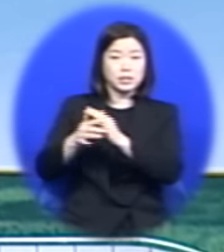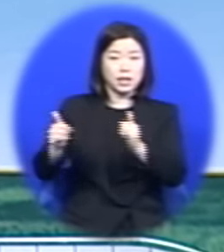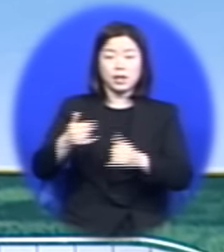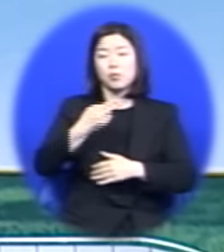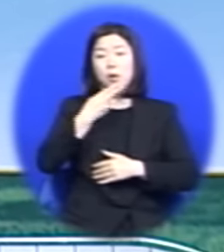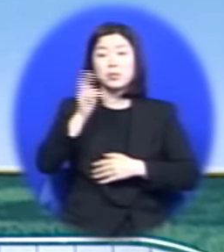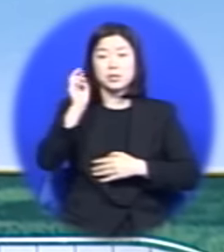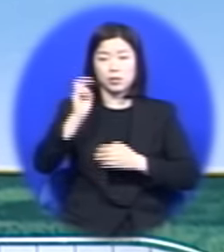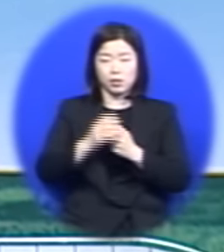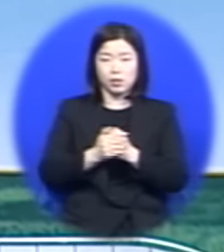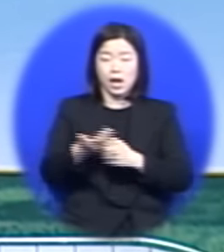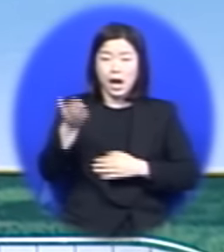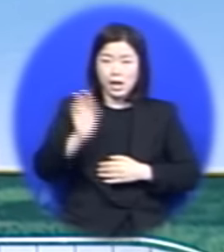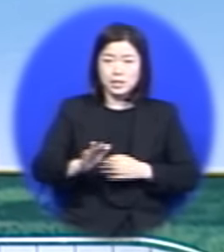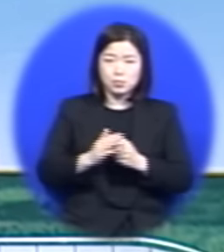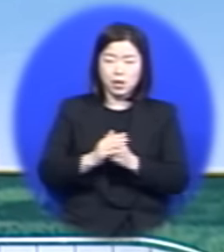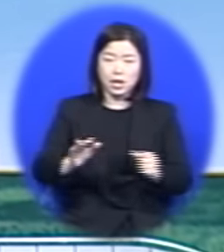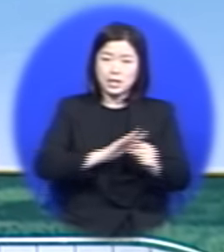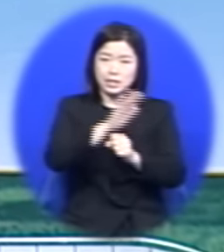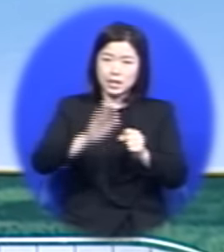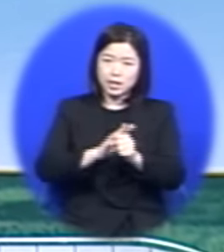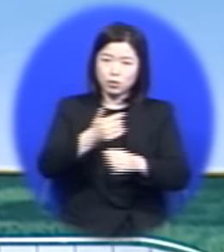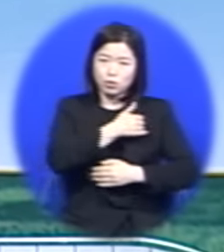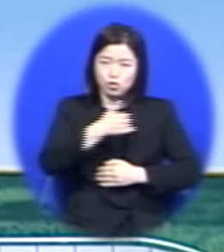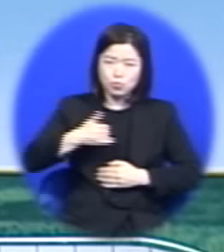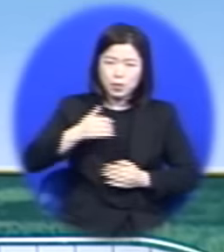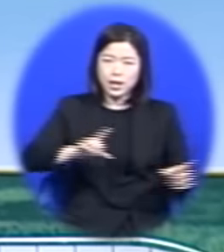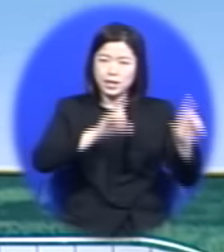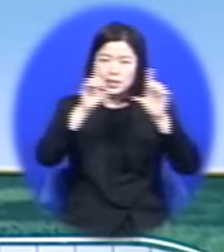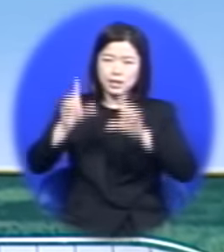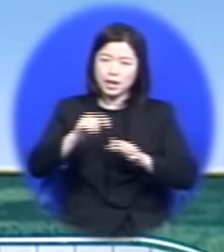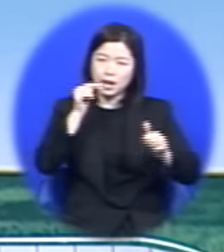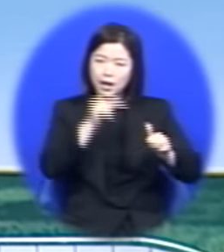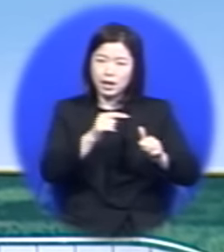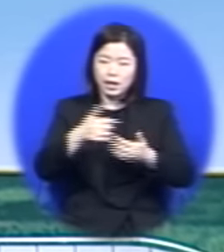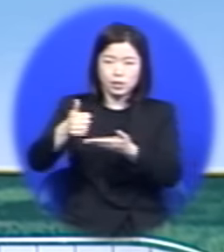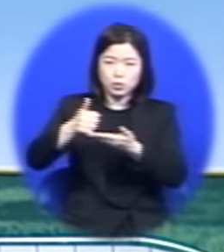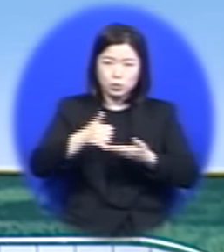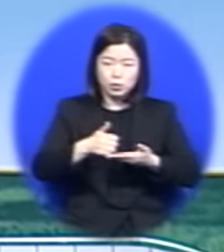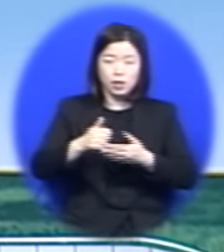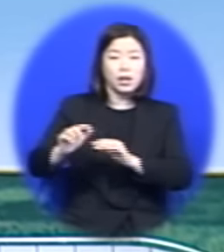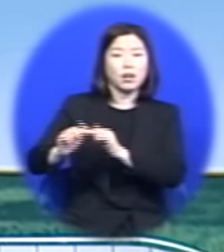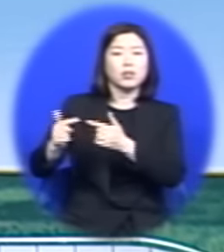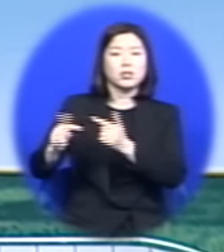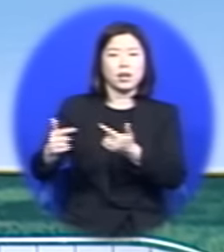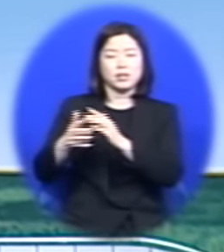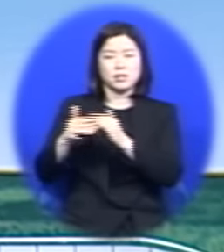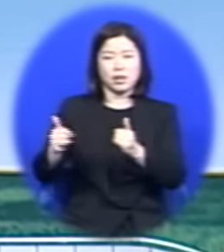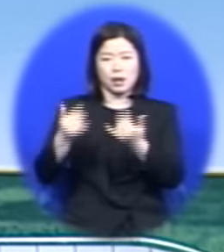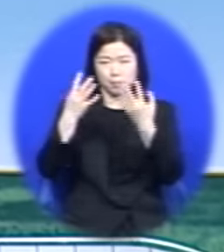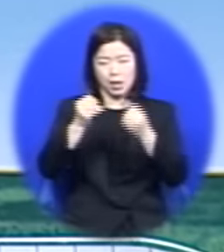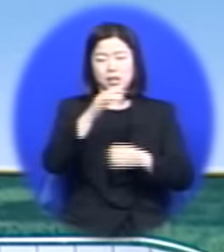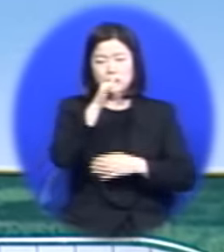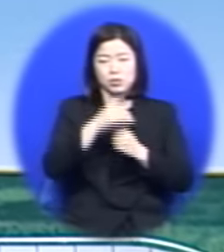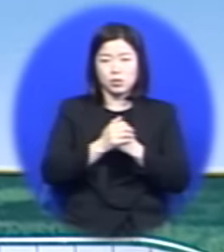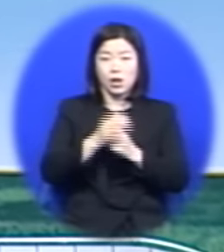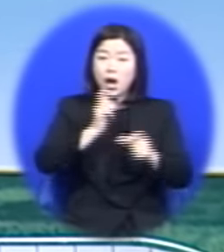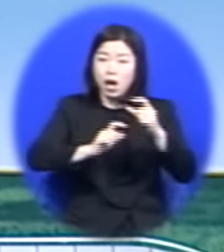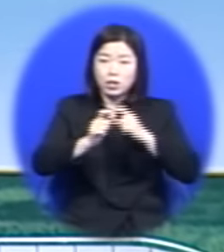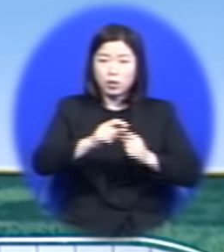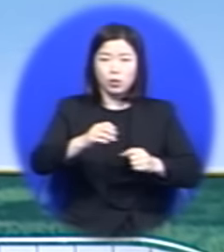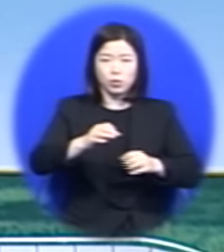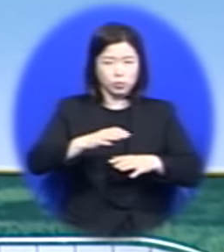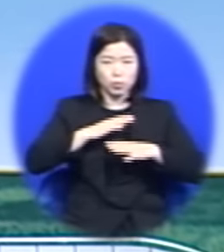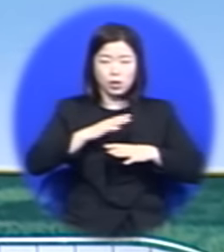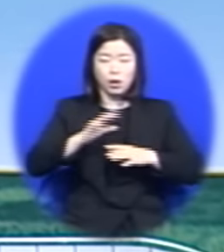겁니다. 하지만 사랑으로 충만한 삶을 살라는 초대를 거절하는 사람은 많습니다. 더 놀라운